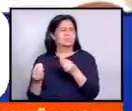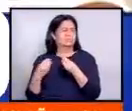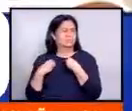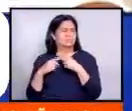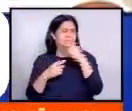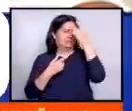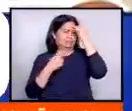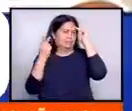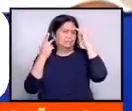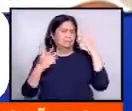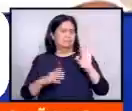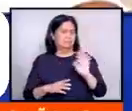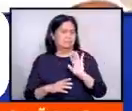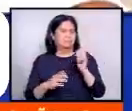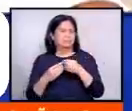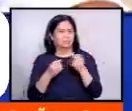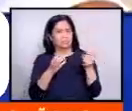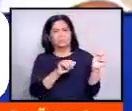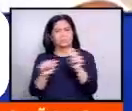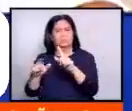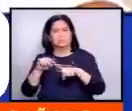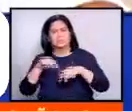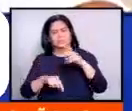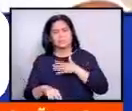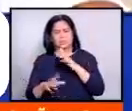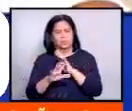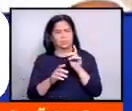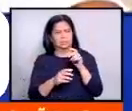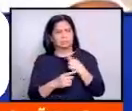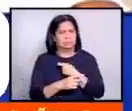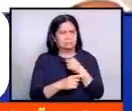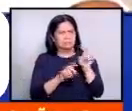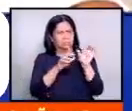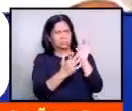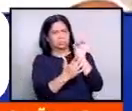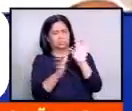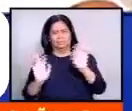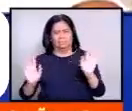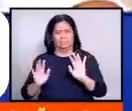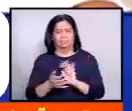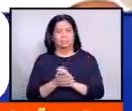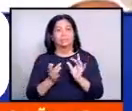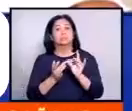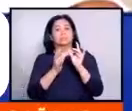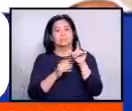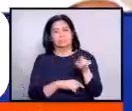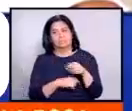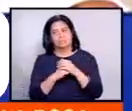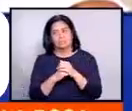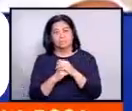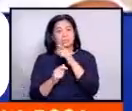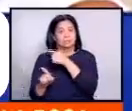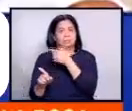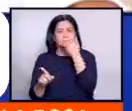ng sakit ng loob. Because they're all my friends. I do not want to hurt anybody. Lalo na yan.